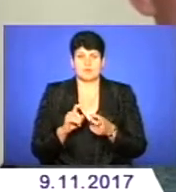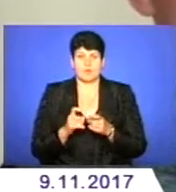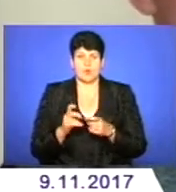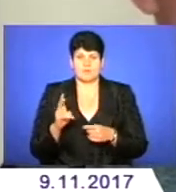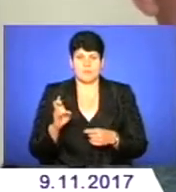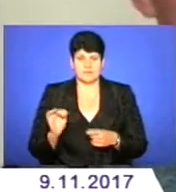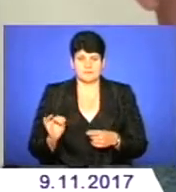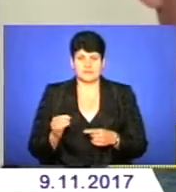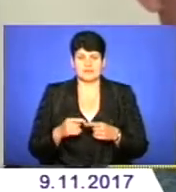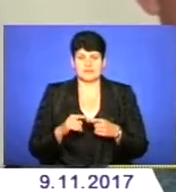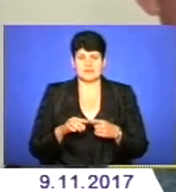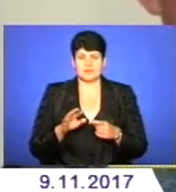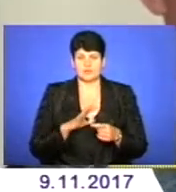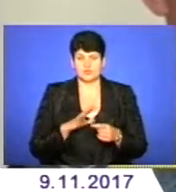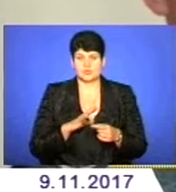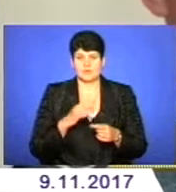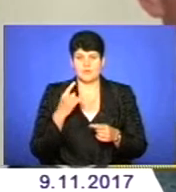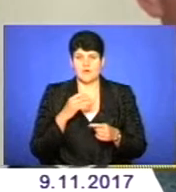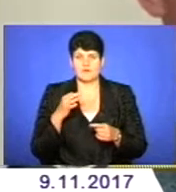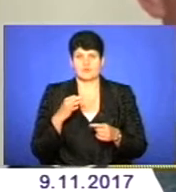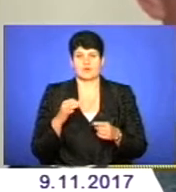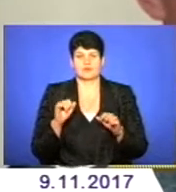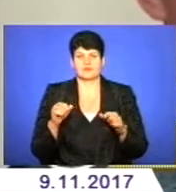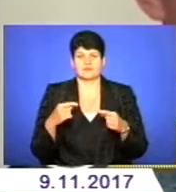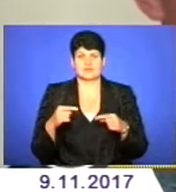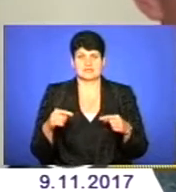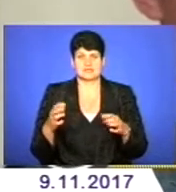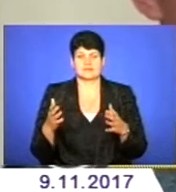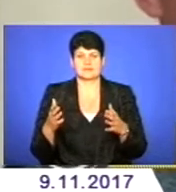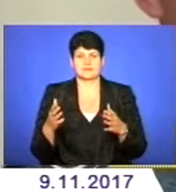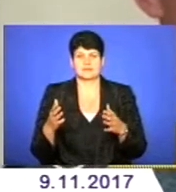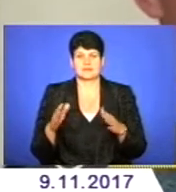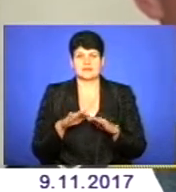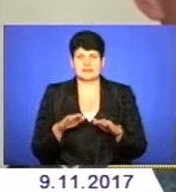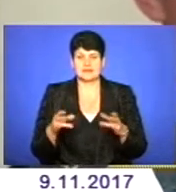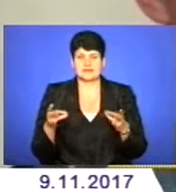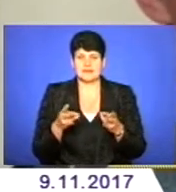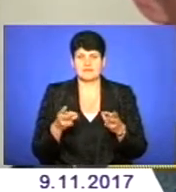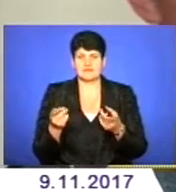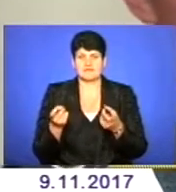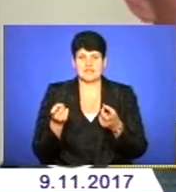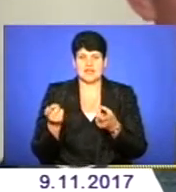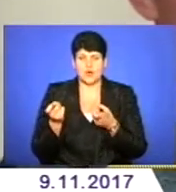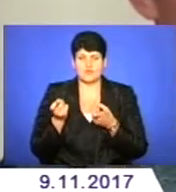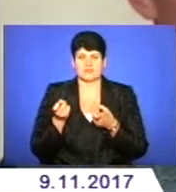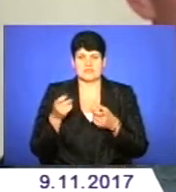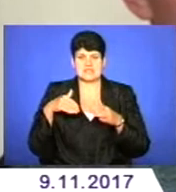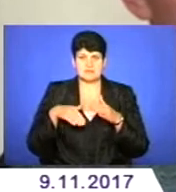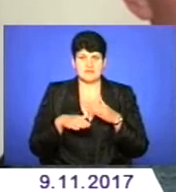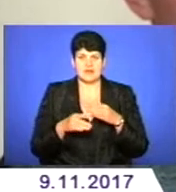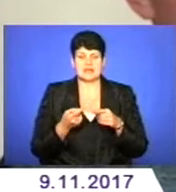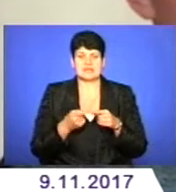мова тенденції на рівні там різних владних структур, що дітей треба витягувати з підвалів, і цей зал